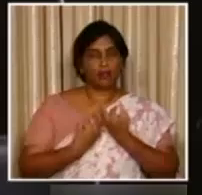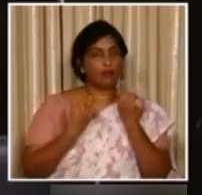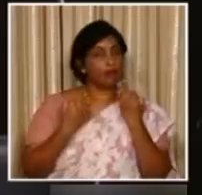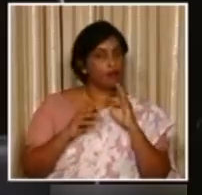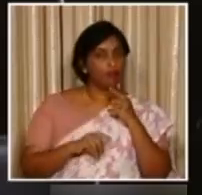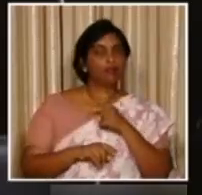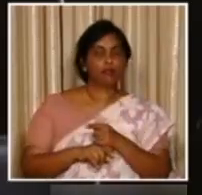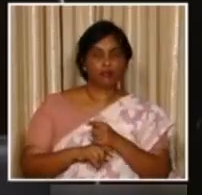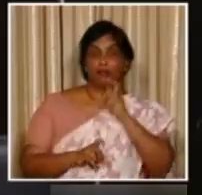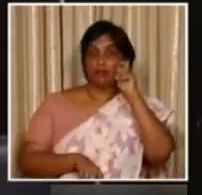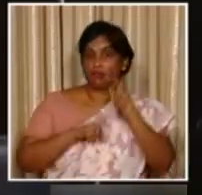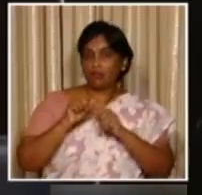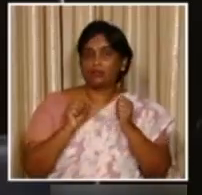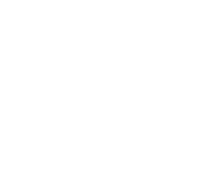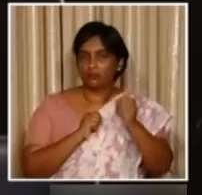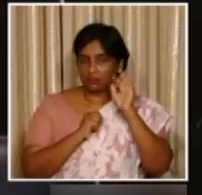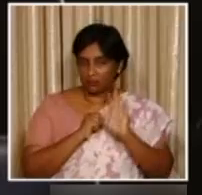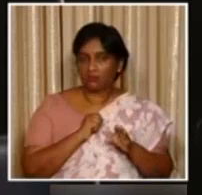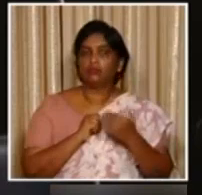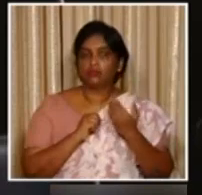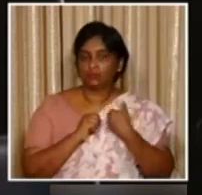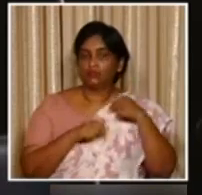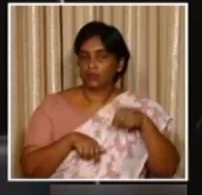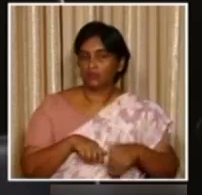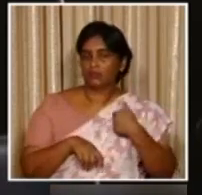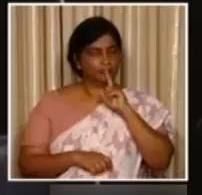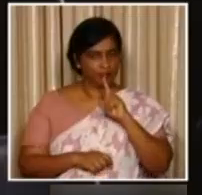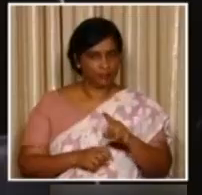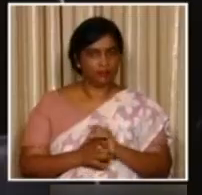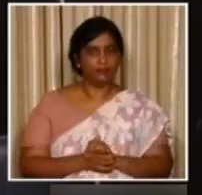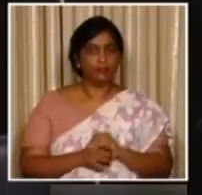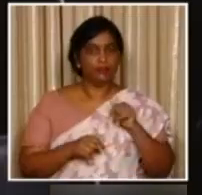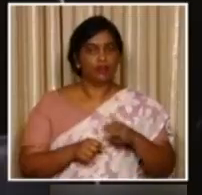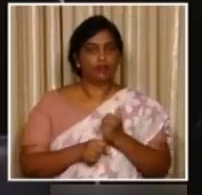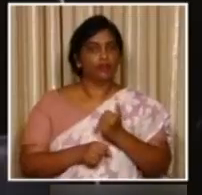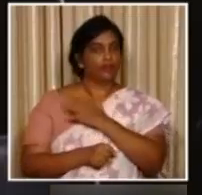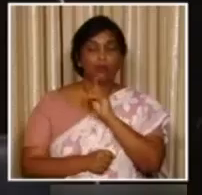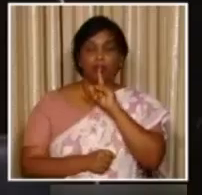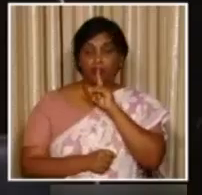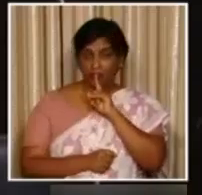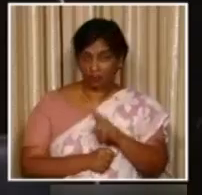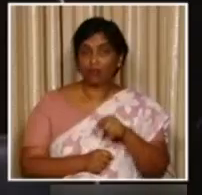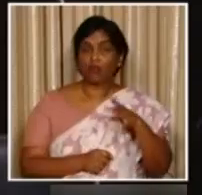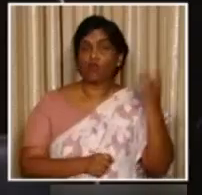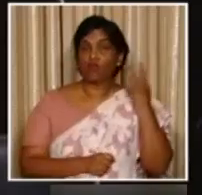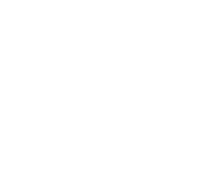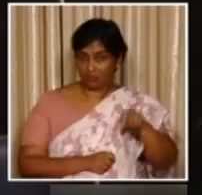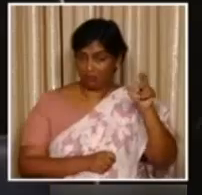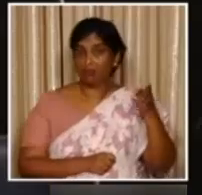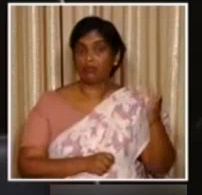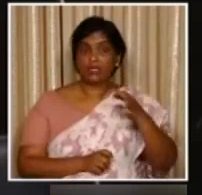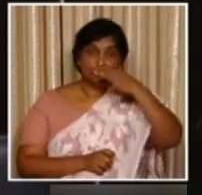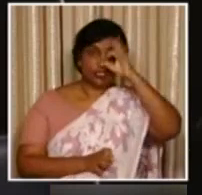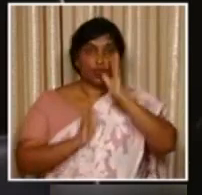බේරීමට මේ පුද්ගලයෝ කටයුතු කරන බව අපිට මේ වෙනකොට ඉතාම පැහැදිලි වෙලා. දැන් ගෝඨාභය රාජපක්ෂ කියනවා මේ මුස්ලිම් අන්තවාදියේ